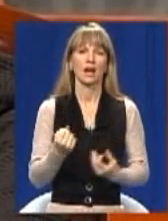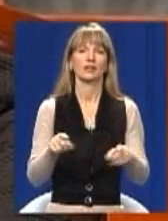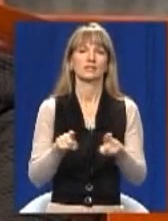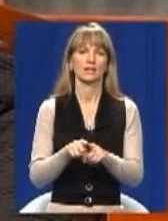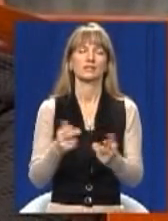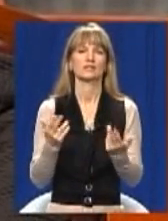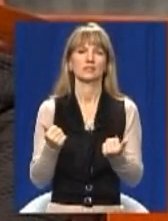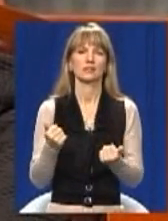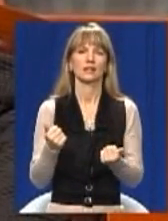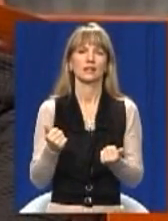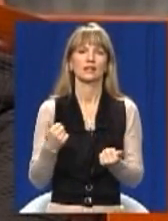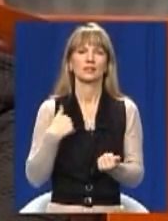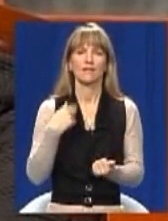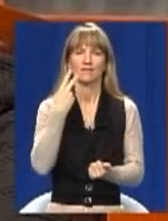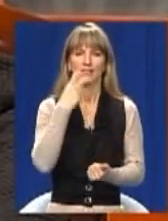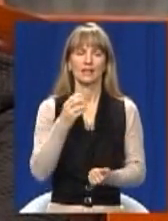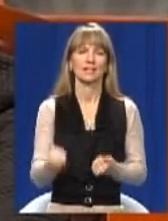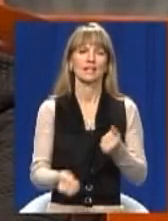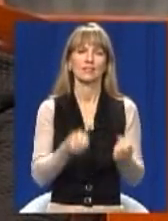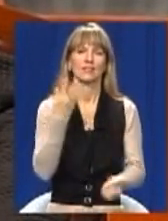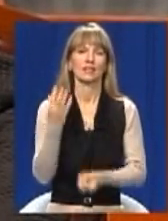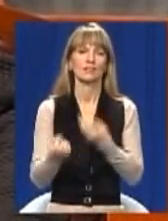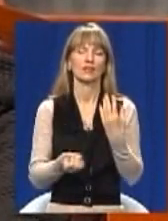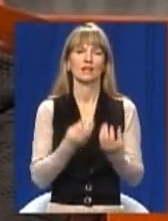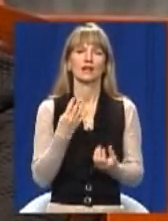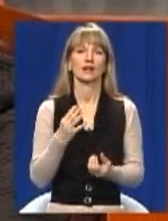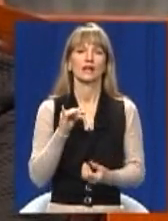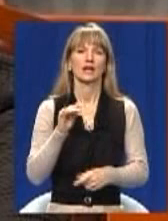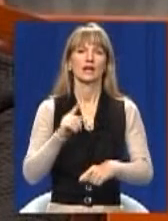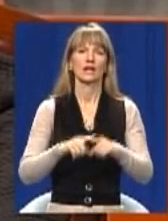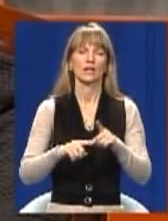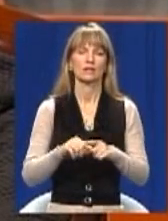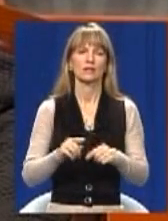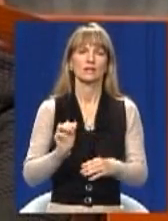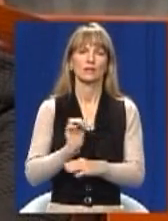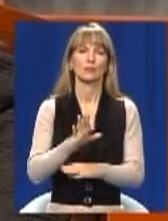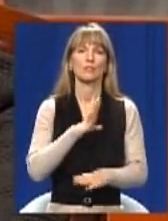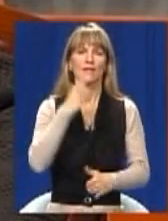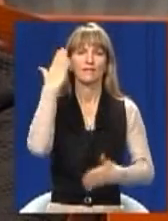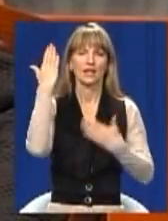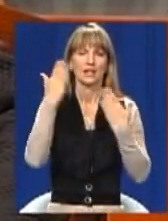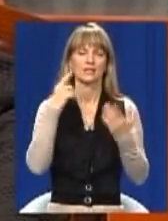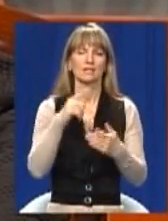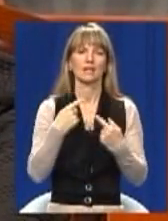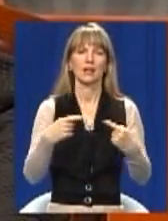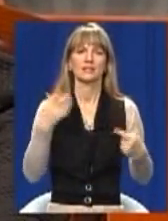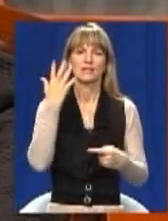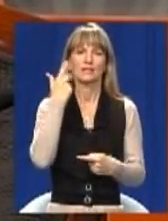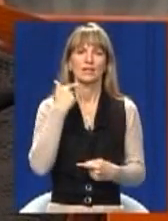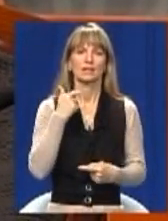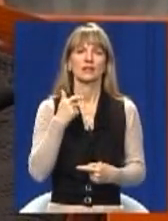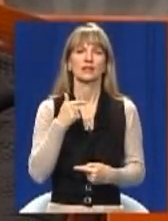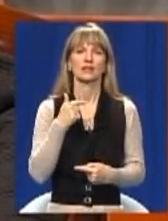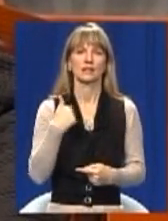взагалі, да, я бачила фейерверки, їх с родителями запускала, мне было весело. Они разноцветные и блестящие, мне